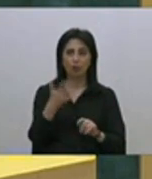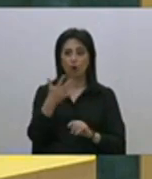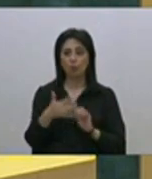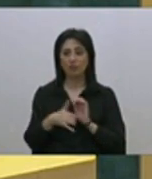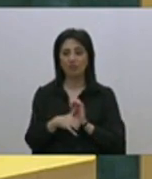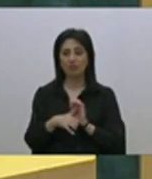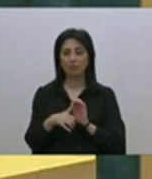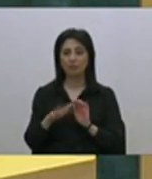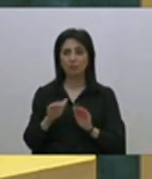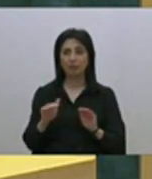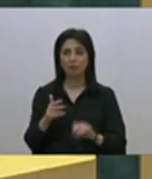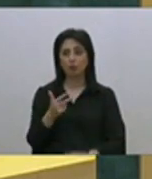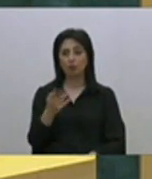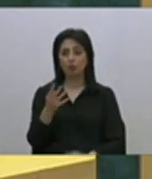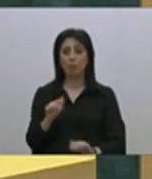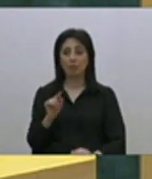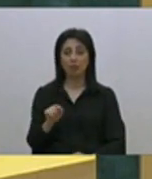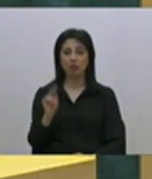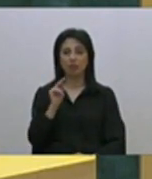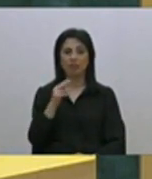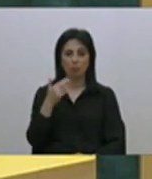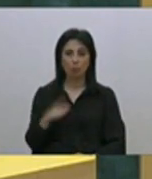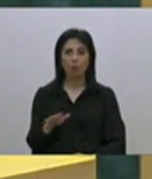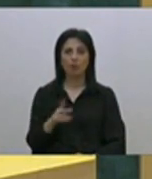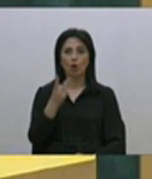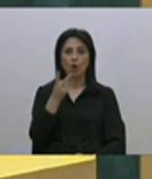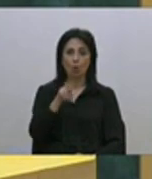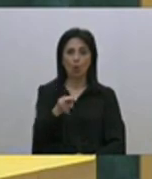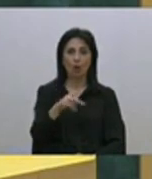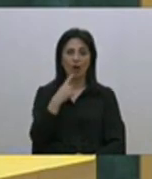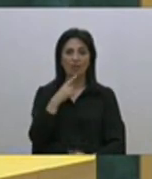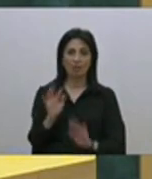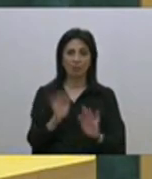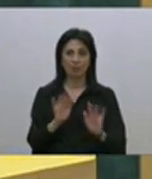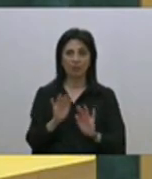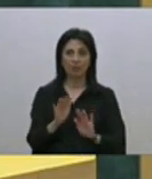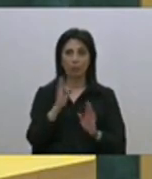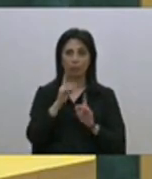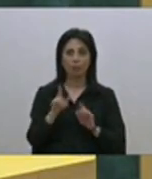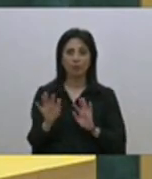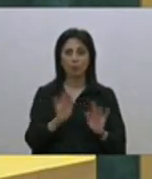56 ბაღიდან 34 ბაღში სწავლება უკვე ორენაზე მიმდინარეობს.